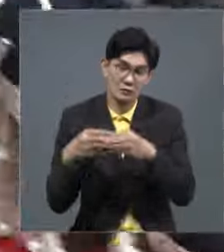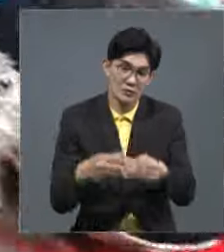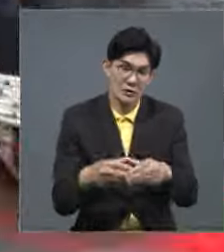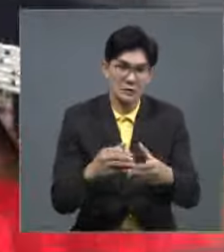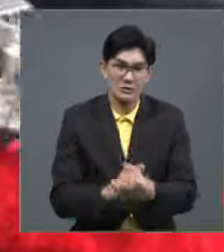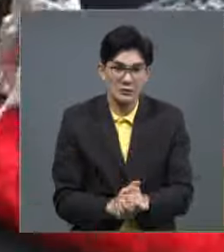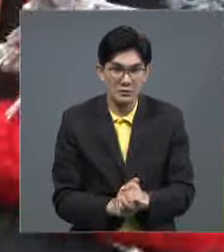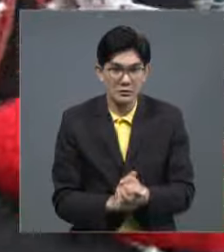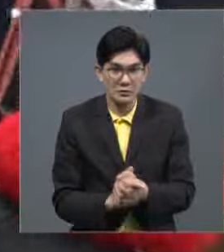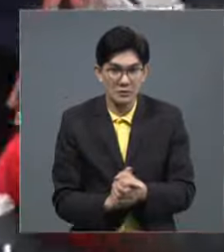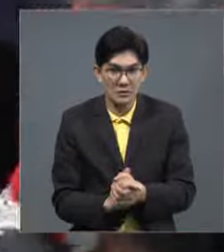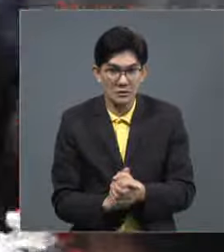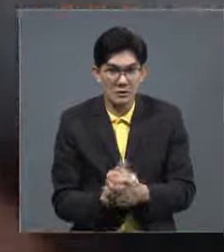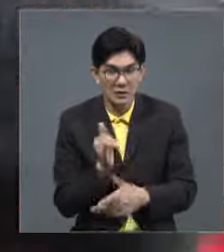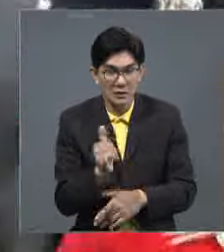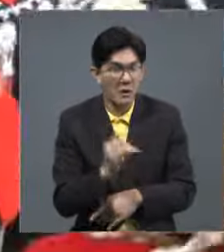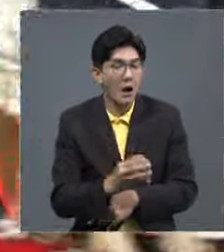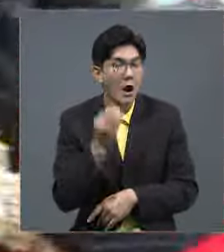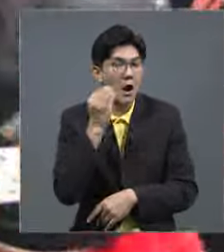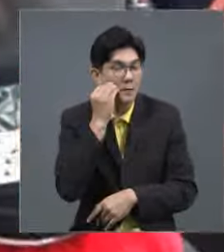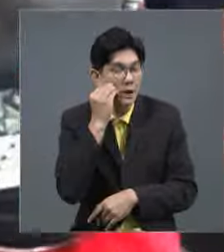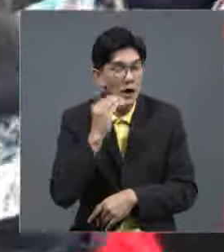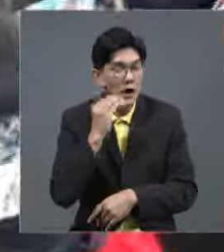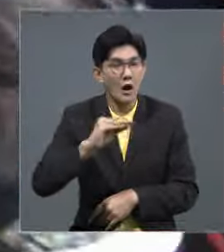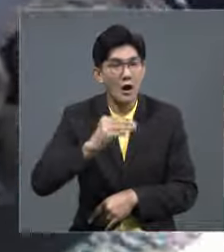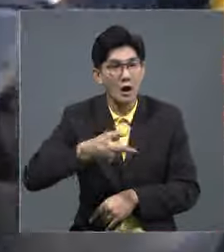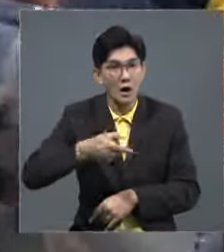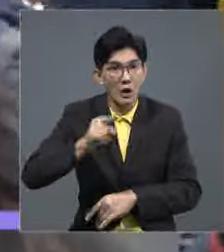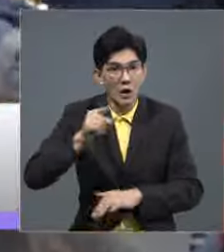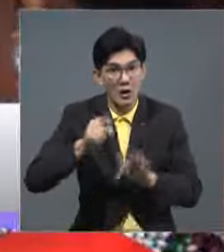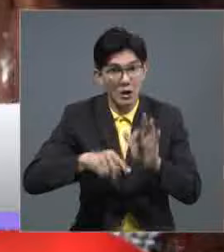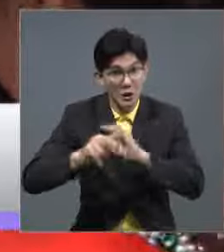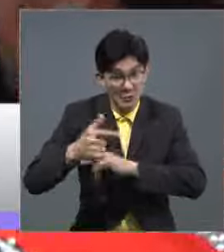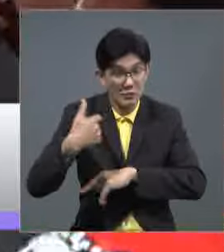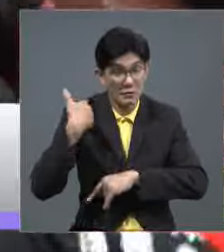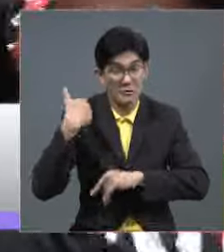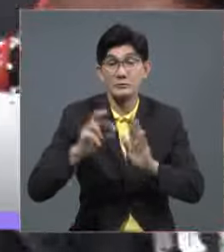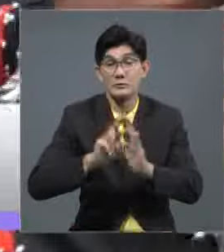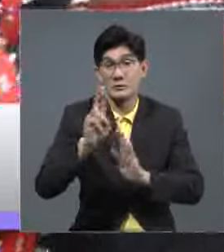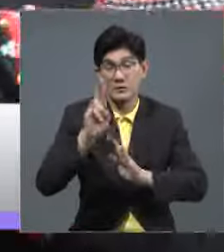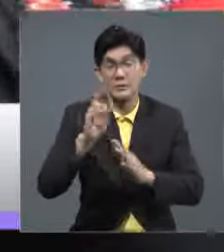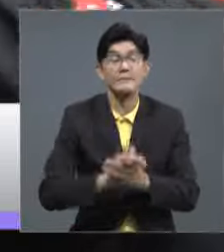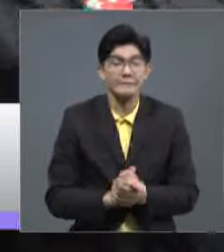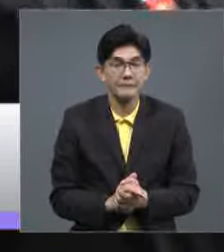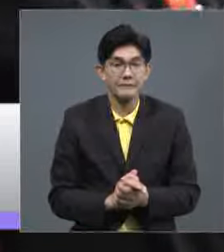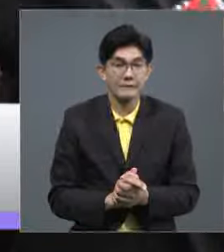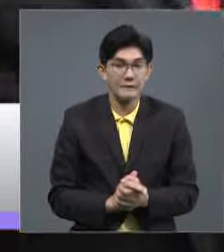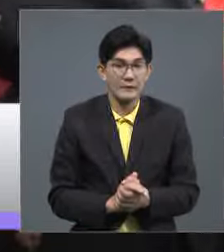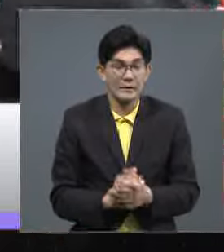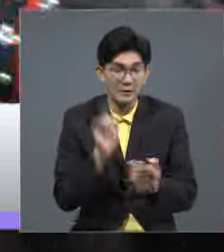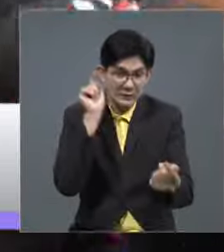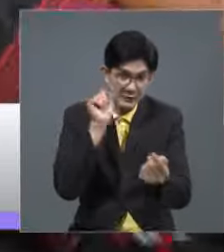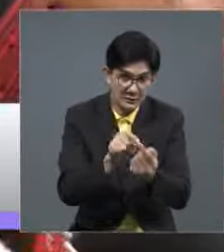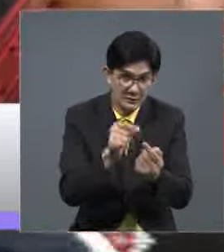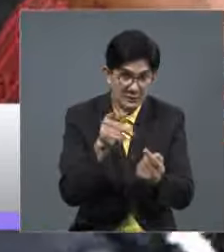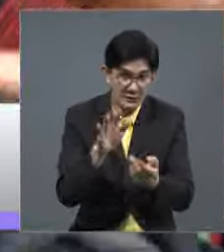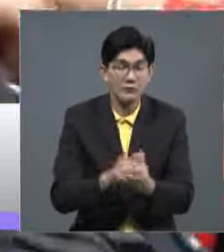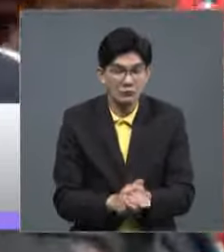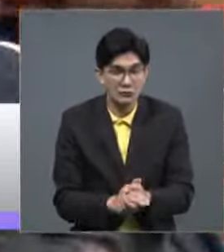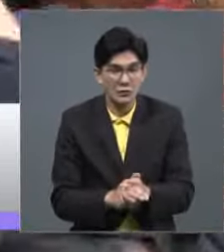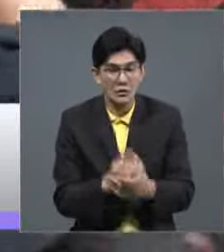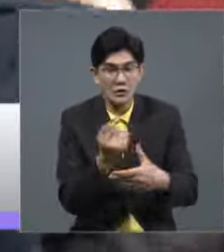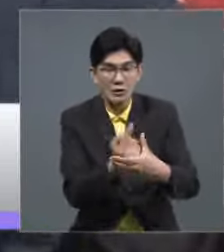ก็ลงพื้นที่ไปที่บ้านโป่งป่าแขมอำเภอแม่จันจังหวัดเชียงรายค่ะทันทีที่มาถึงนี่แหละค่ะตัวแทนชนเผ่านะค